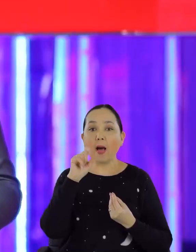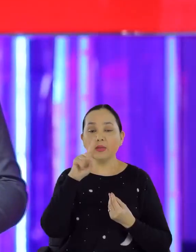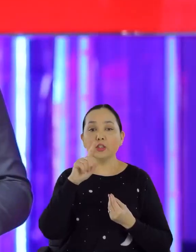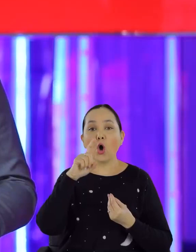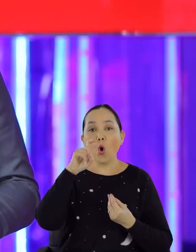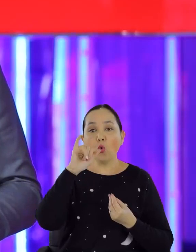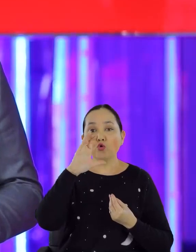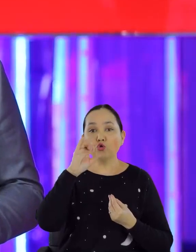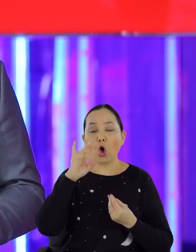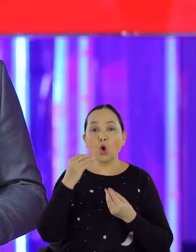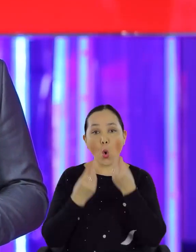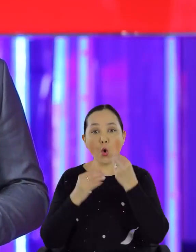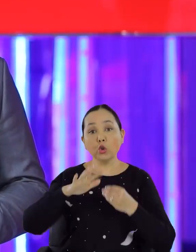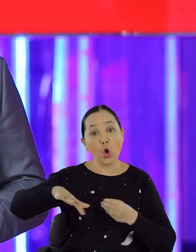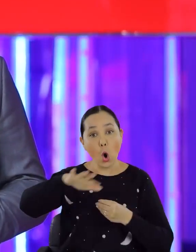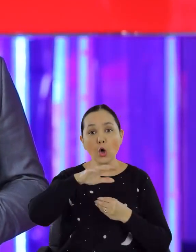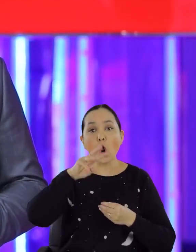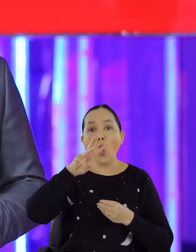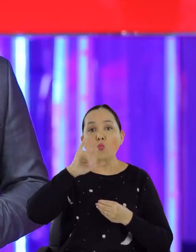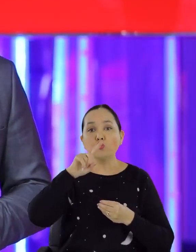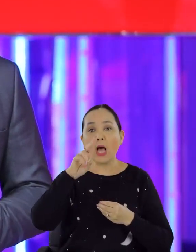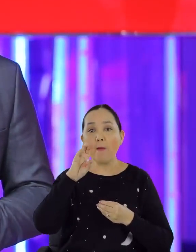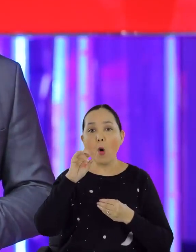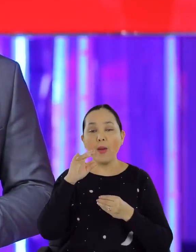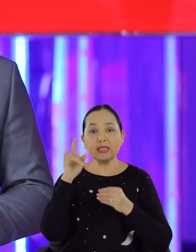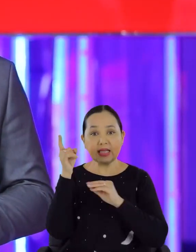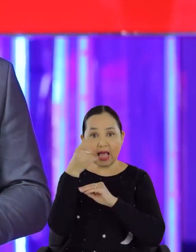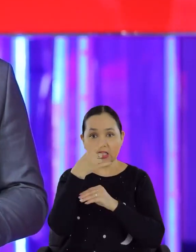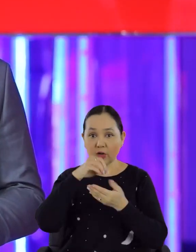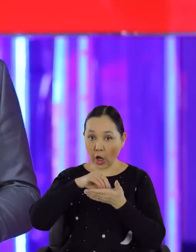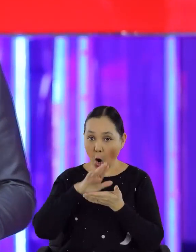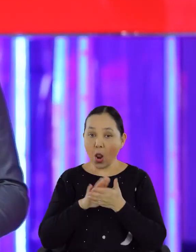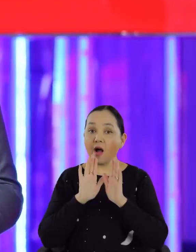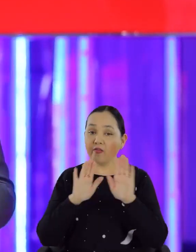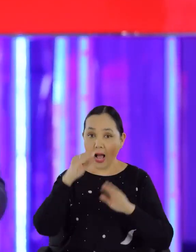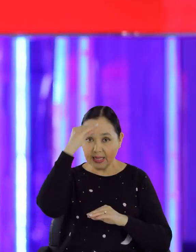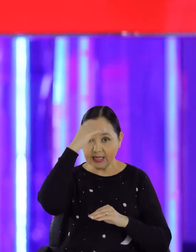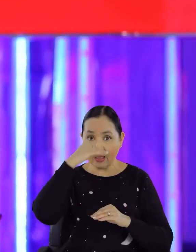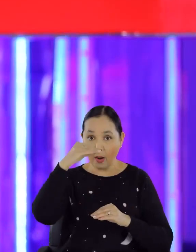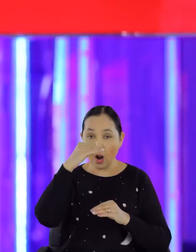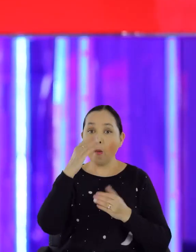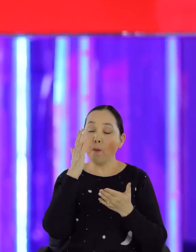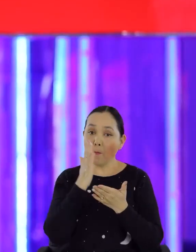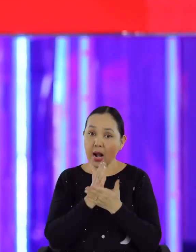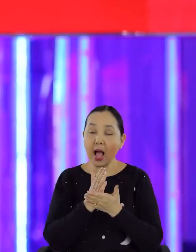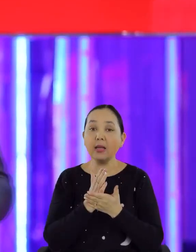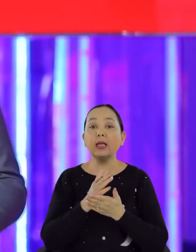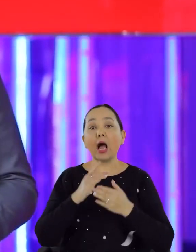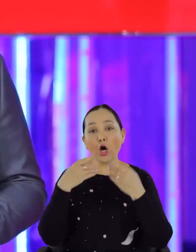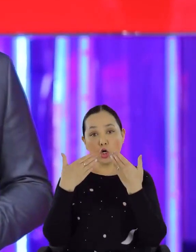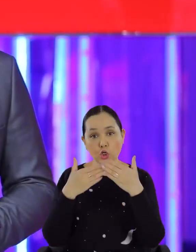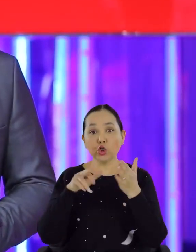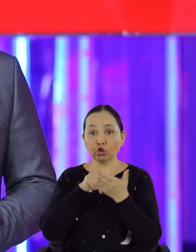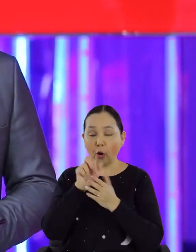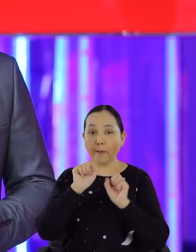Hisor o'yingohida Musqaymoq pati shousining navbatdagi soni tasvirga olinadi. U yerga faqatgina kepka bilangina kirish